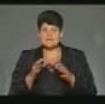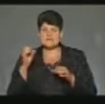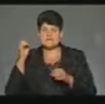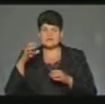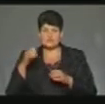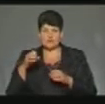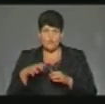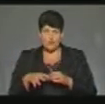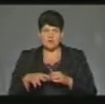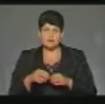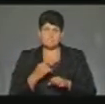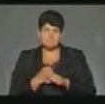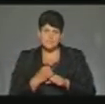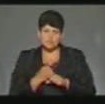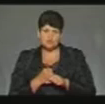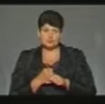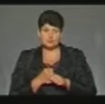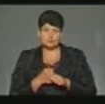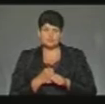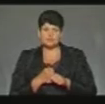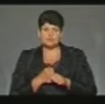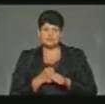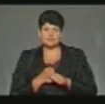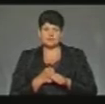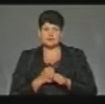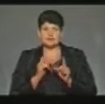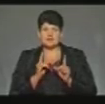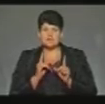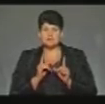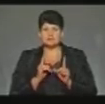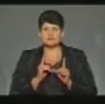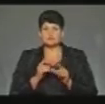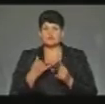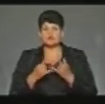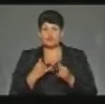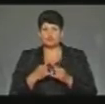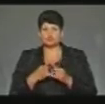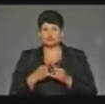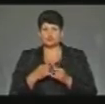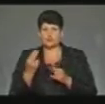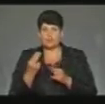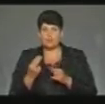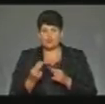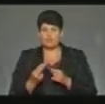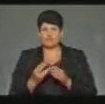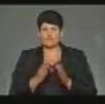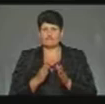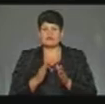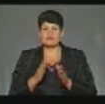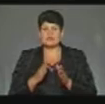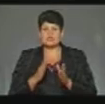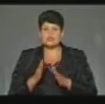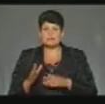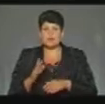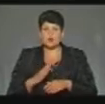вони, можна сказати, працюють. Вони працюють лише в миготливому жовтому кольорі. В режимі очікування. Так, в режимі очікування.